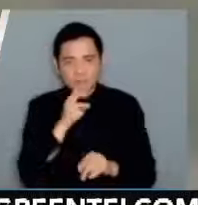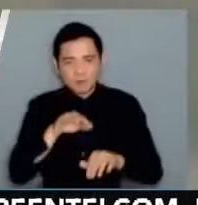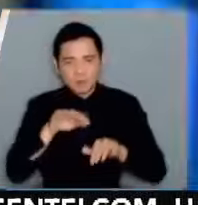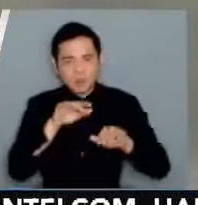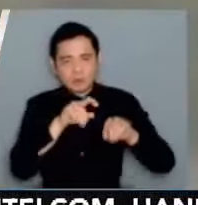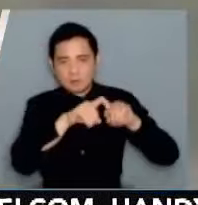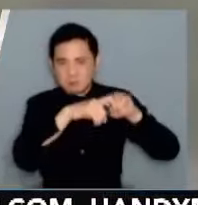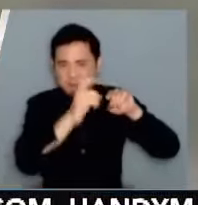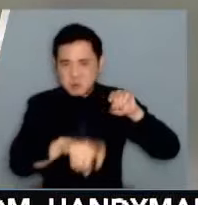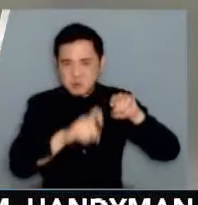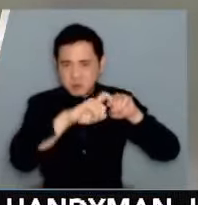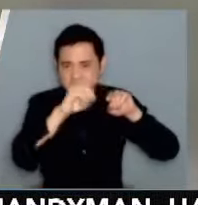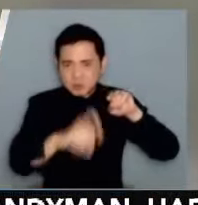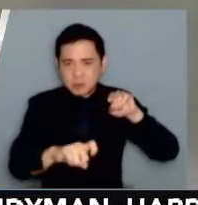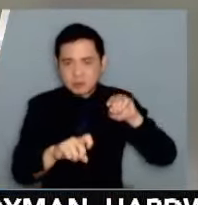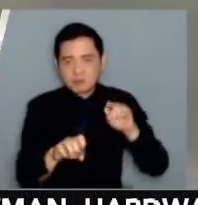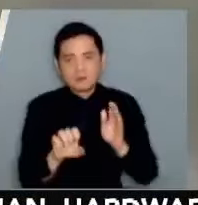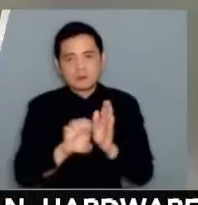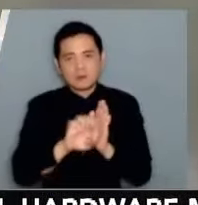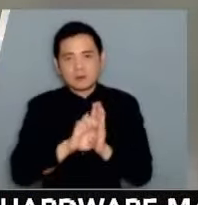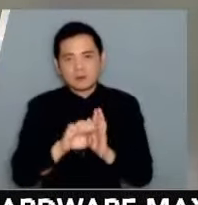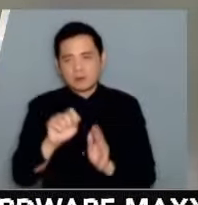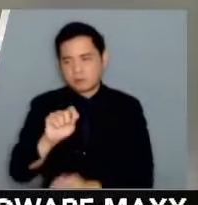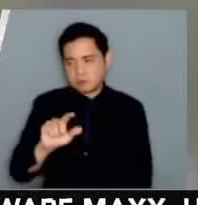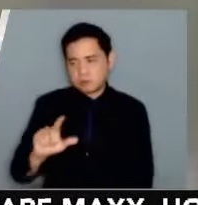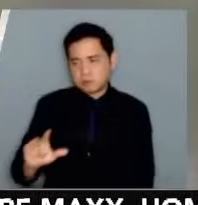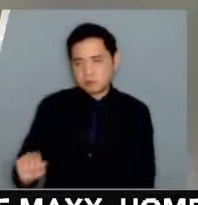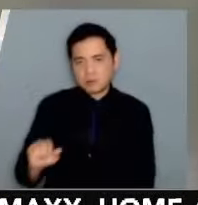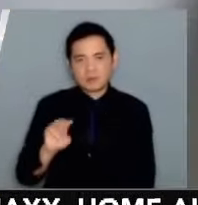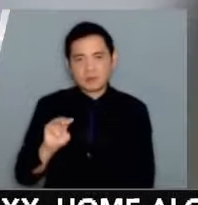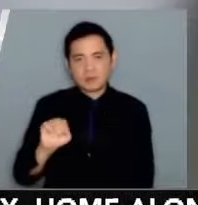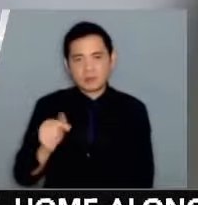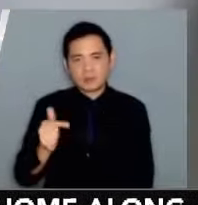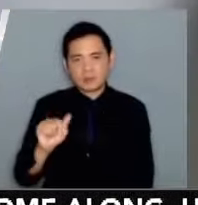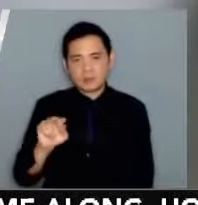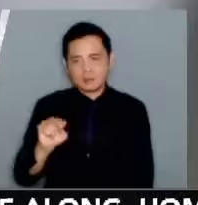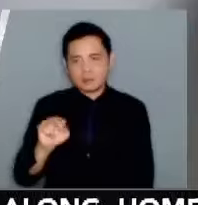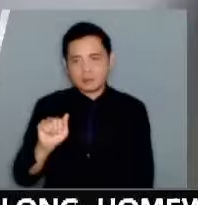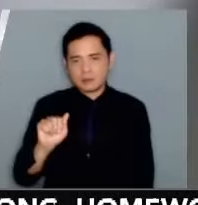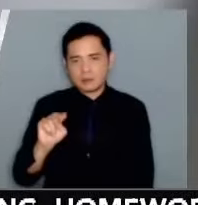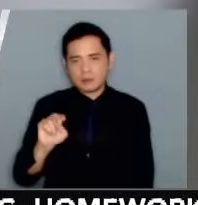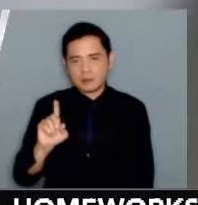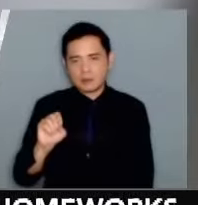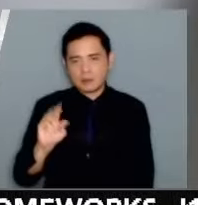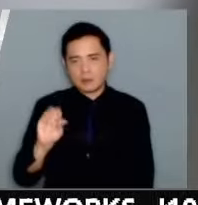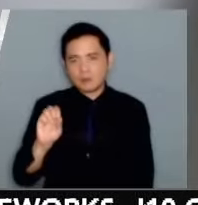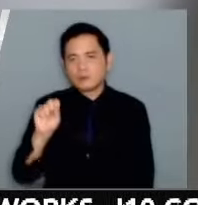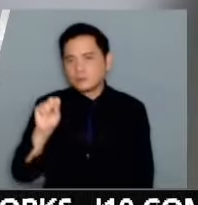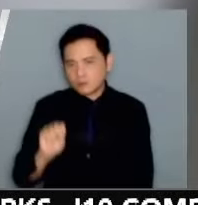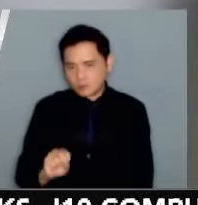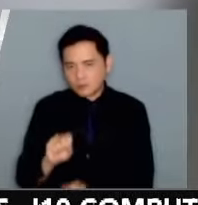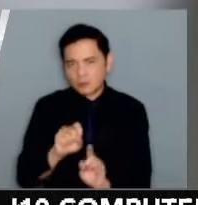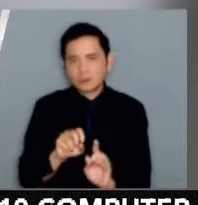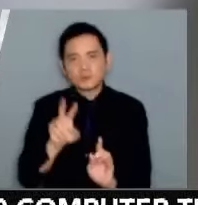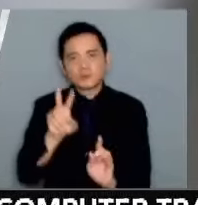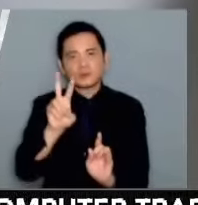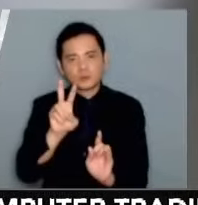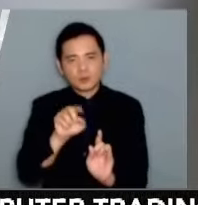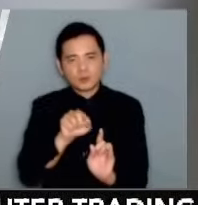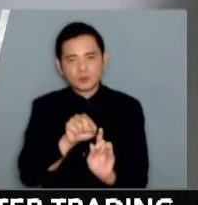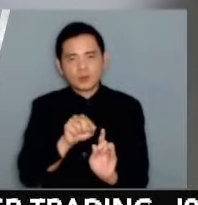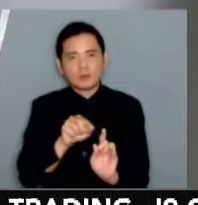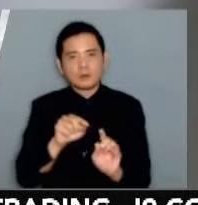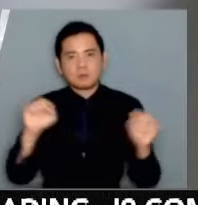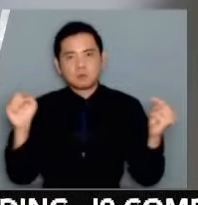pandag magindanao del Sur dalawang babae ang nabiktima ayon sa pulisya isa po sa kanila ang patay habang critical naman ang isa